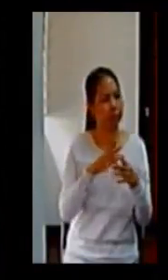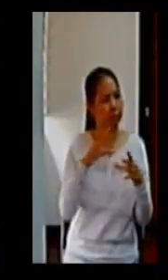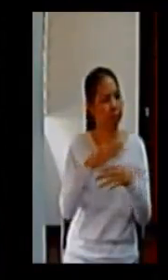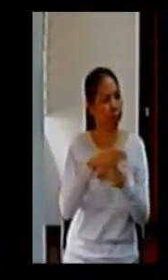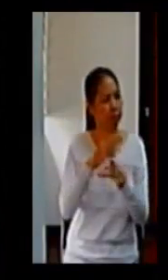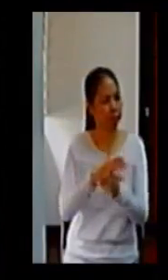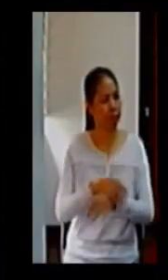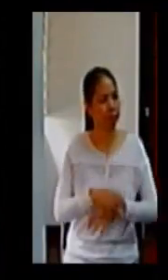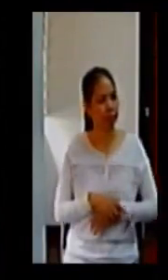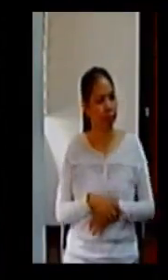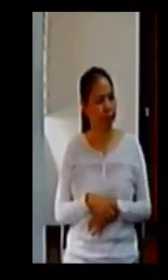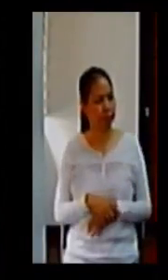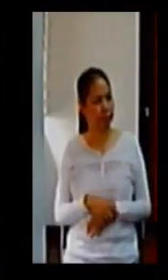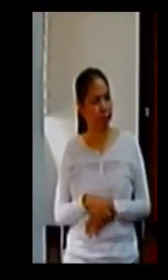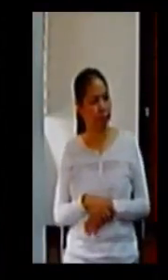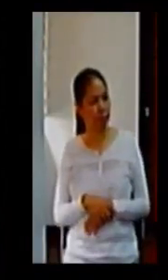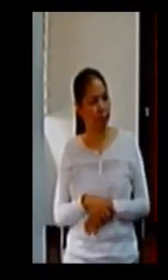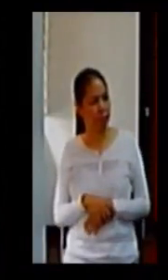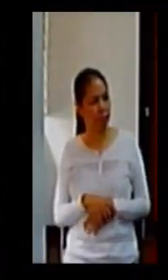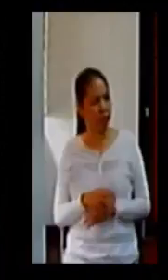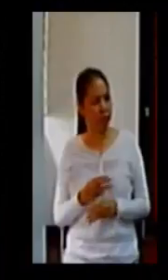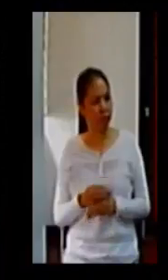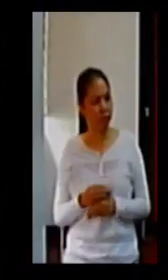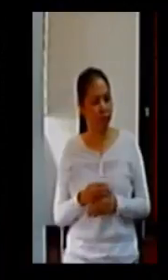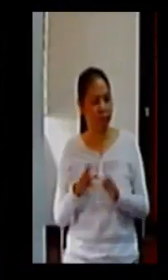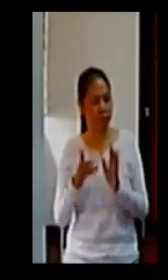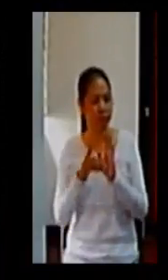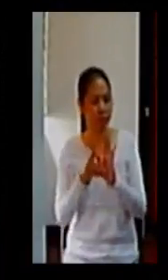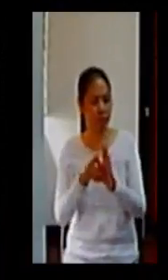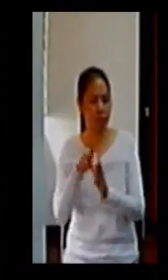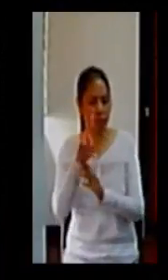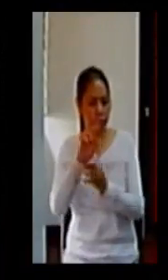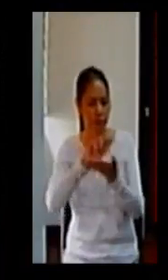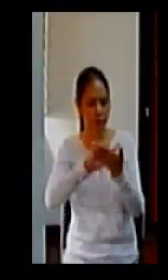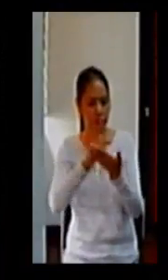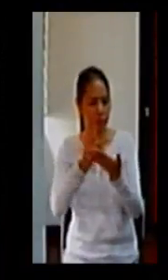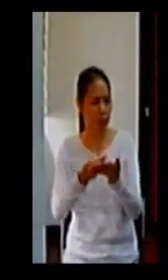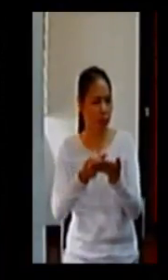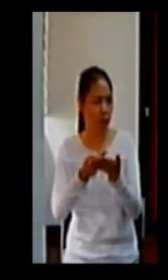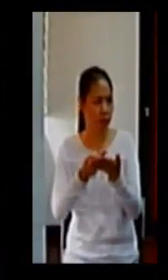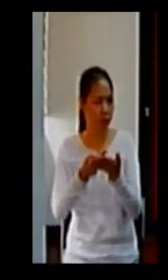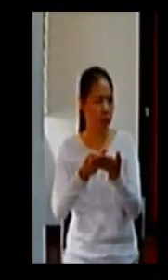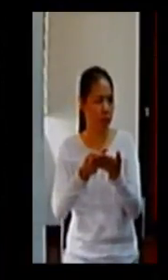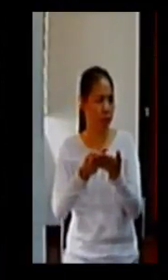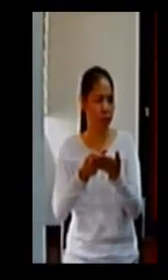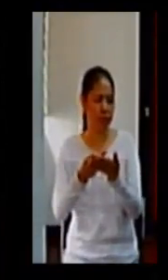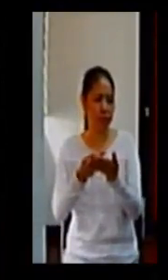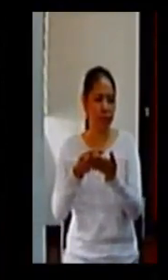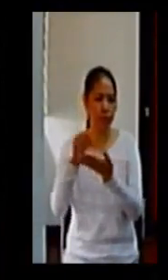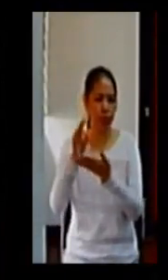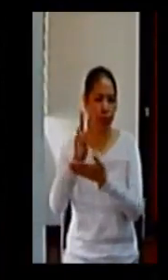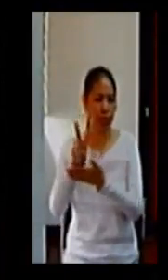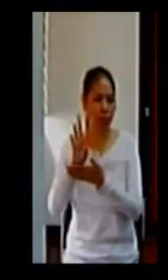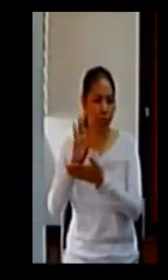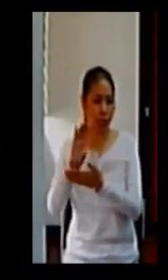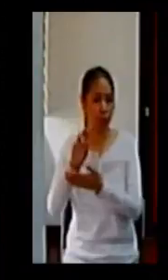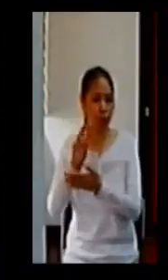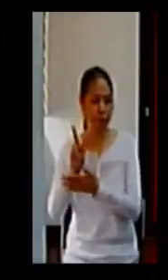Salamat. At ito pong isa ding dokumento, isang pahina, Curriculum Vitae. Mahalin mo bang suriin po